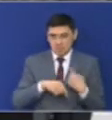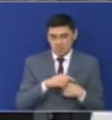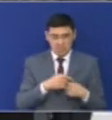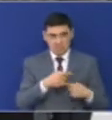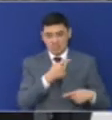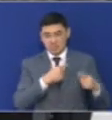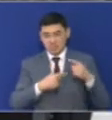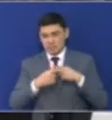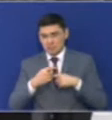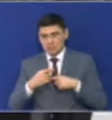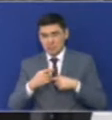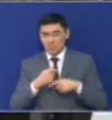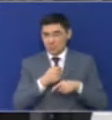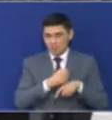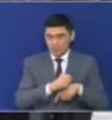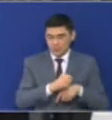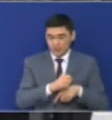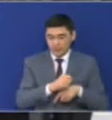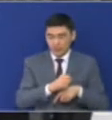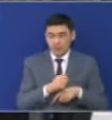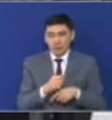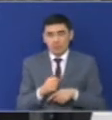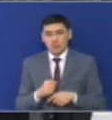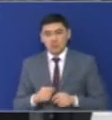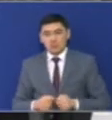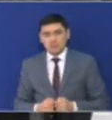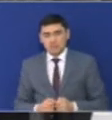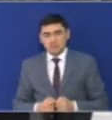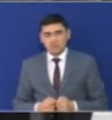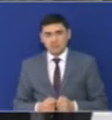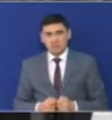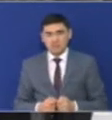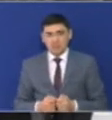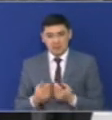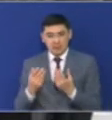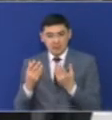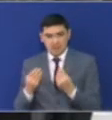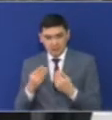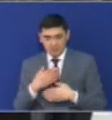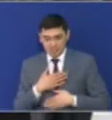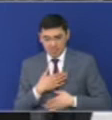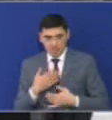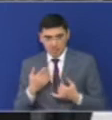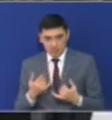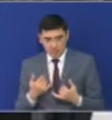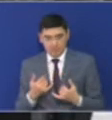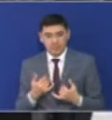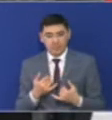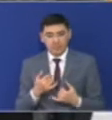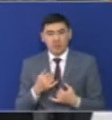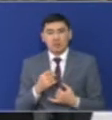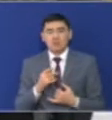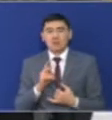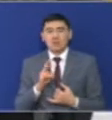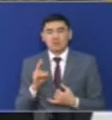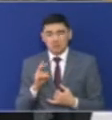Победы». Дорогие горожане, позвольте мне в день благодарности выразить всем, кто